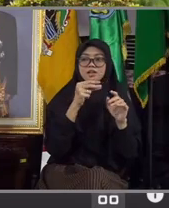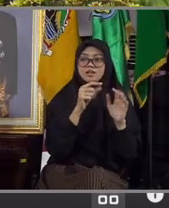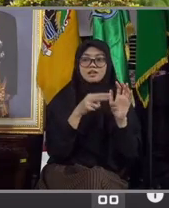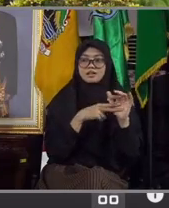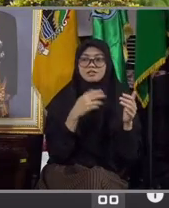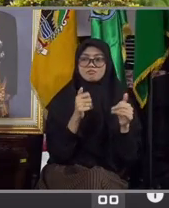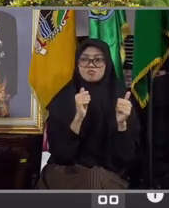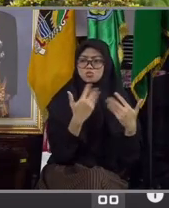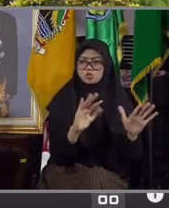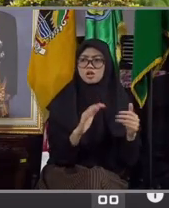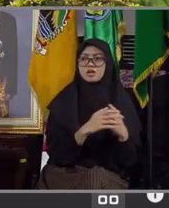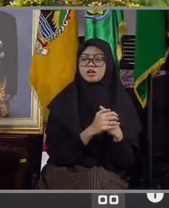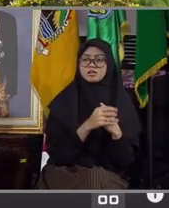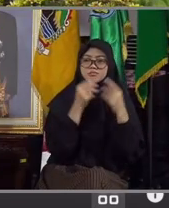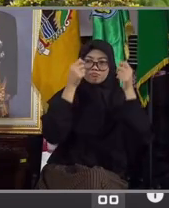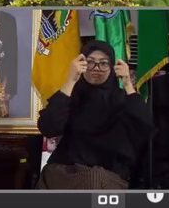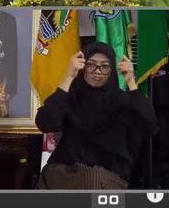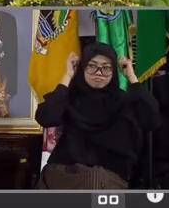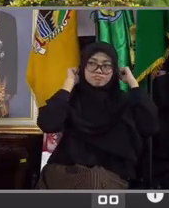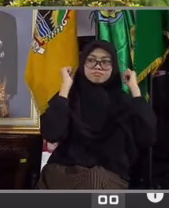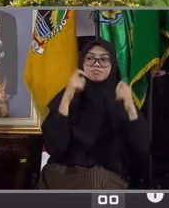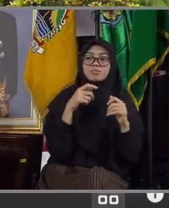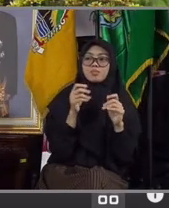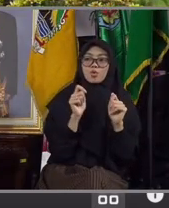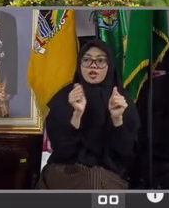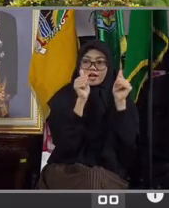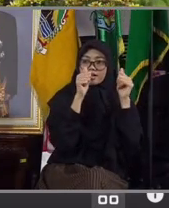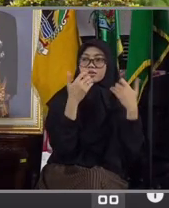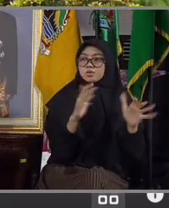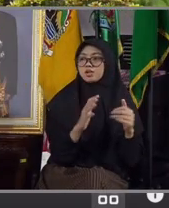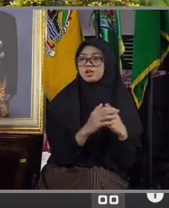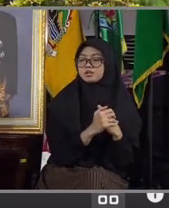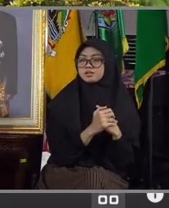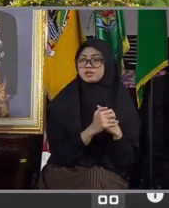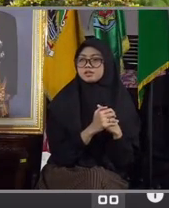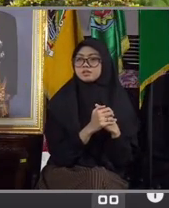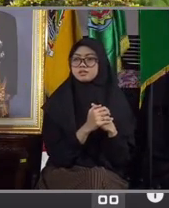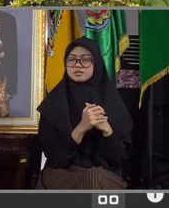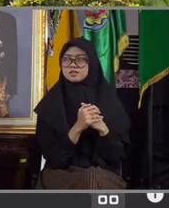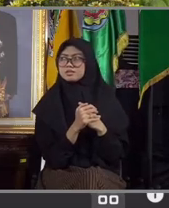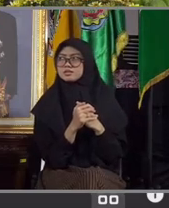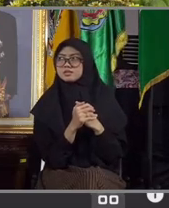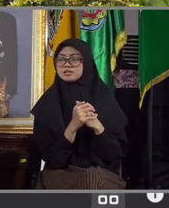Pak. Nggih. Hijab. Ya, sip lah.